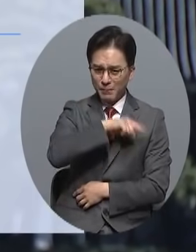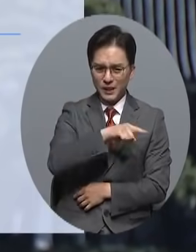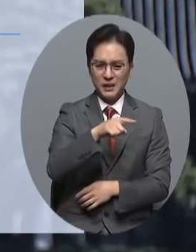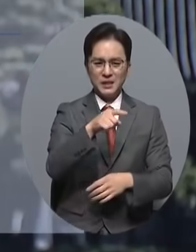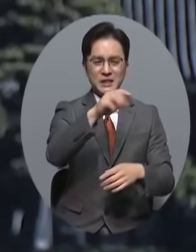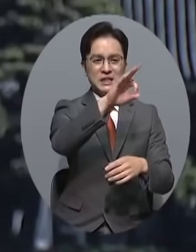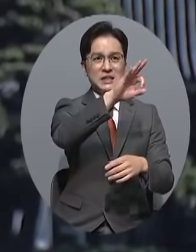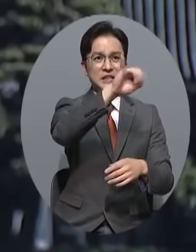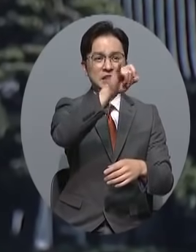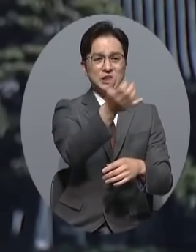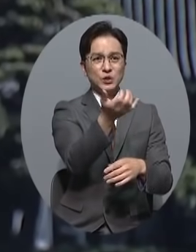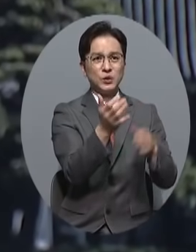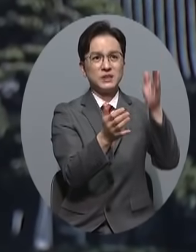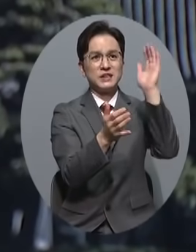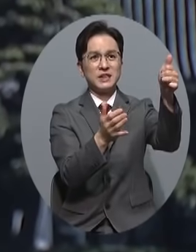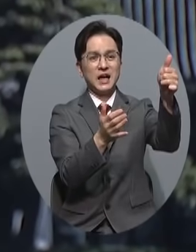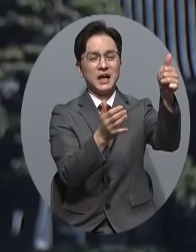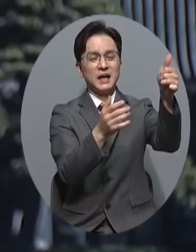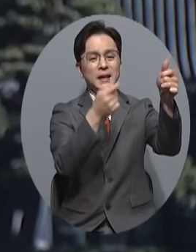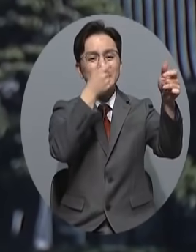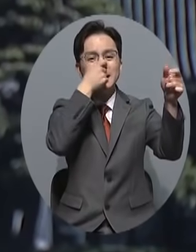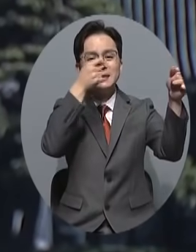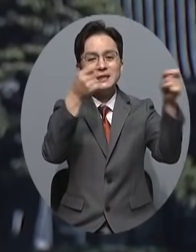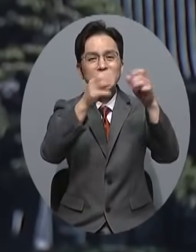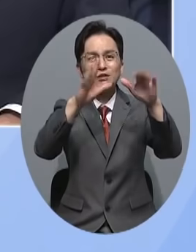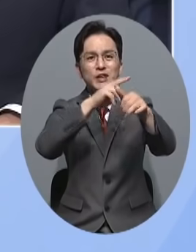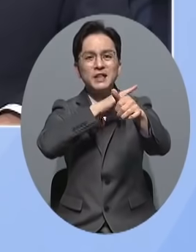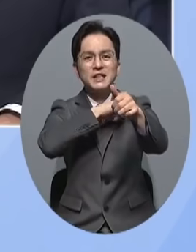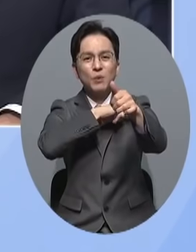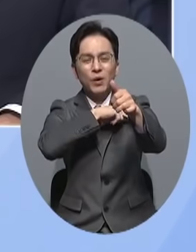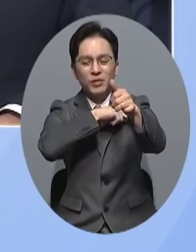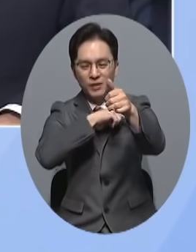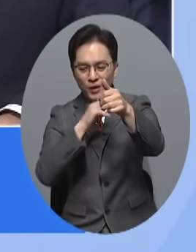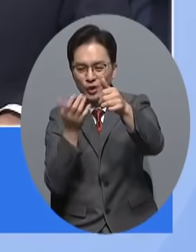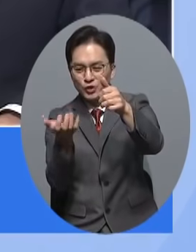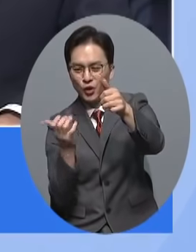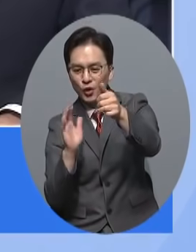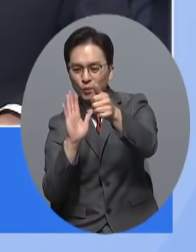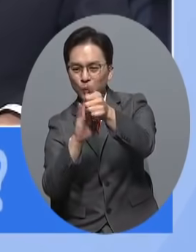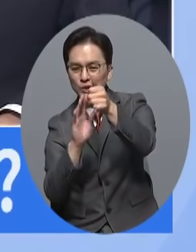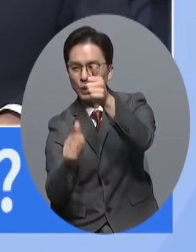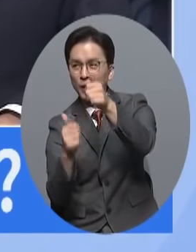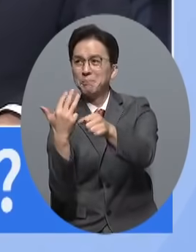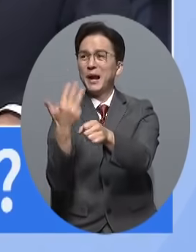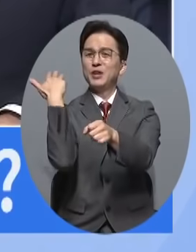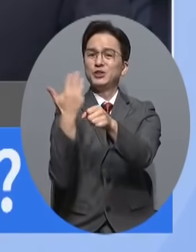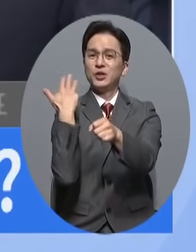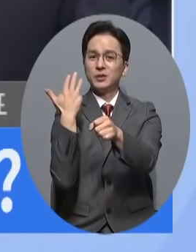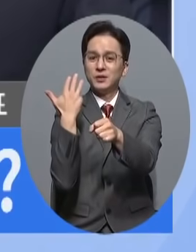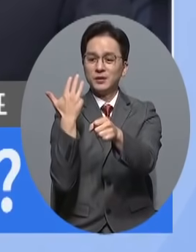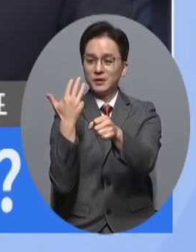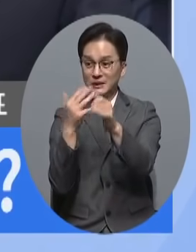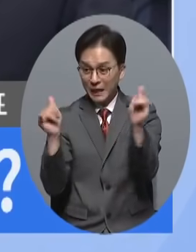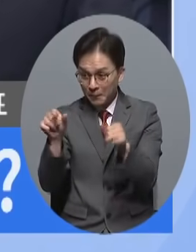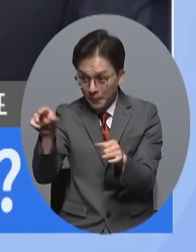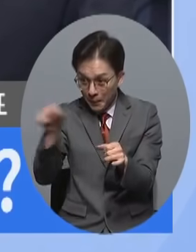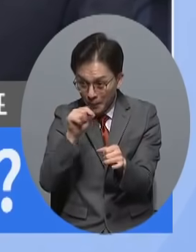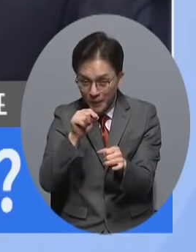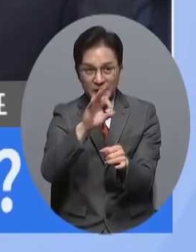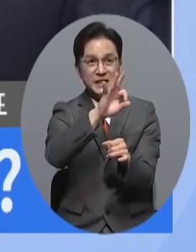싸움이지만 추미애 장관 입장에서는 본인이 3위가 이제 2위로 올라가야 되는 문제라서 2위